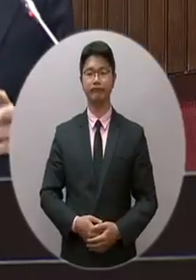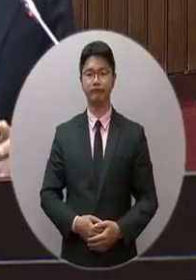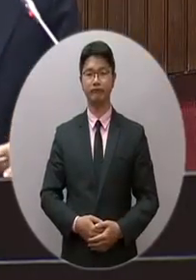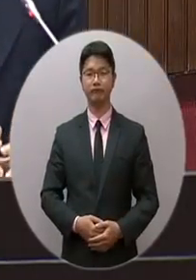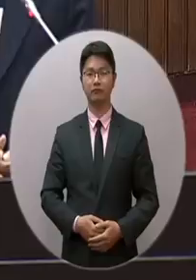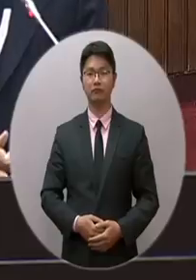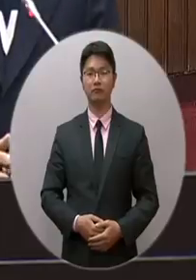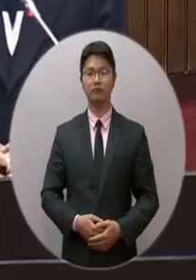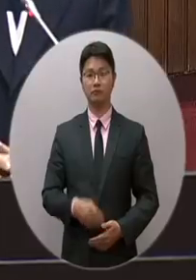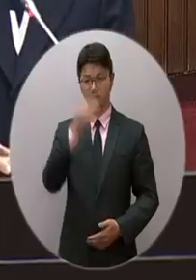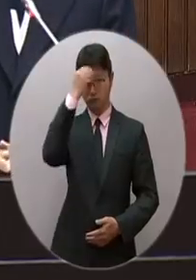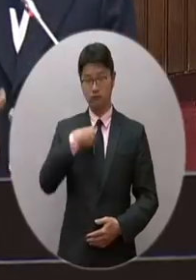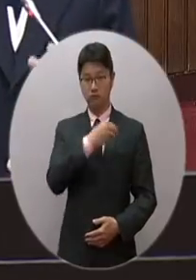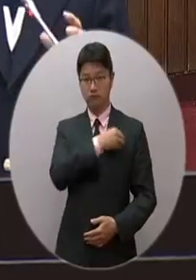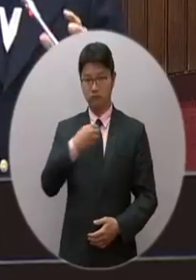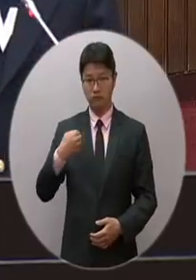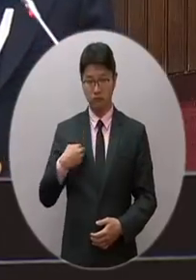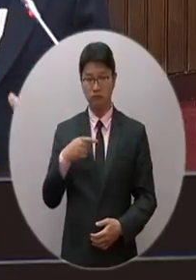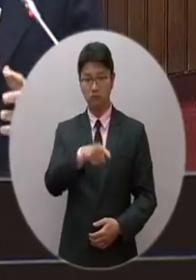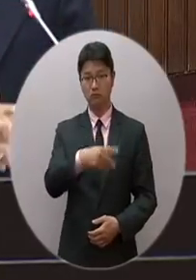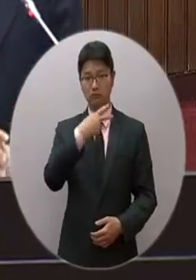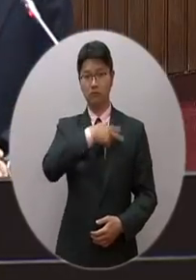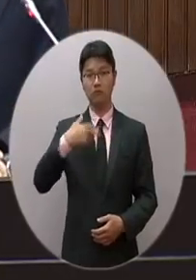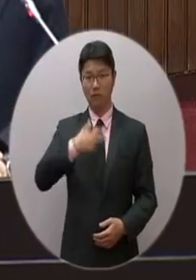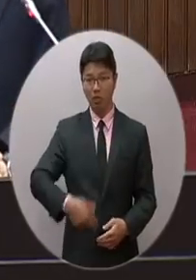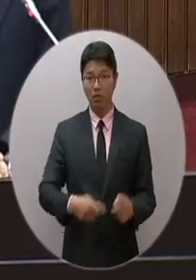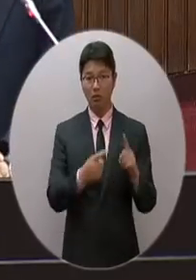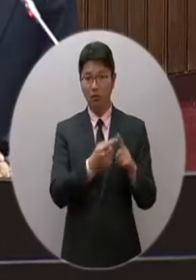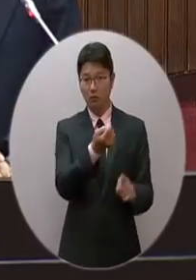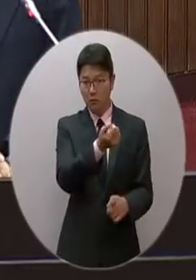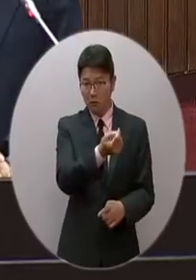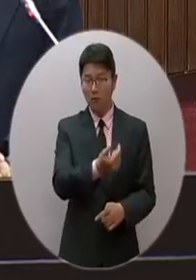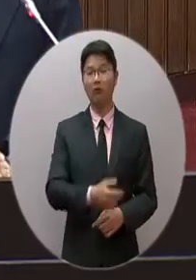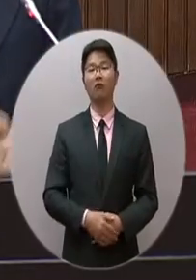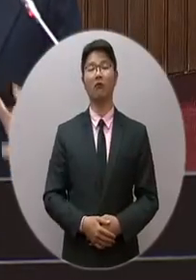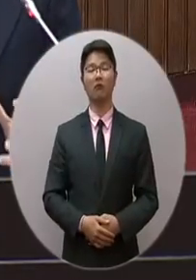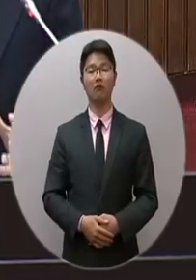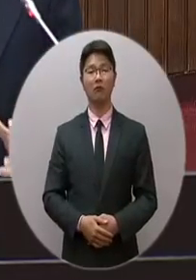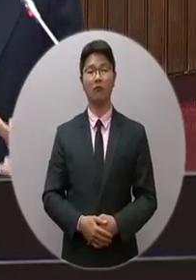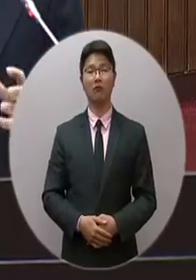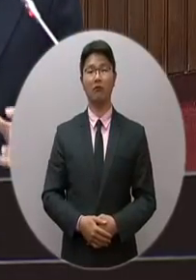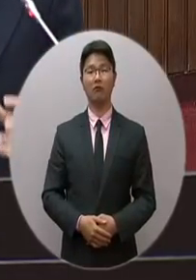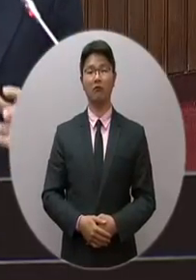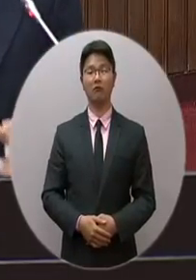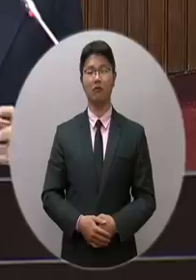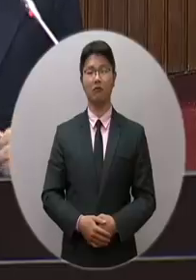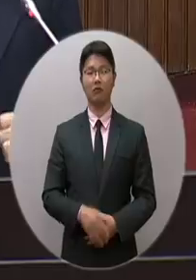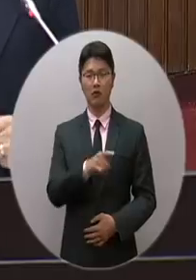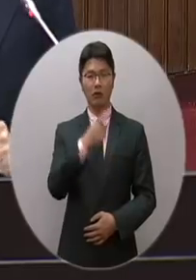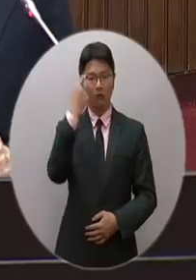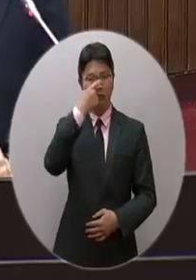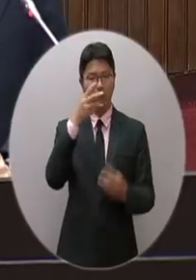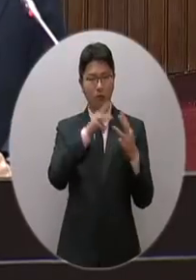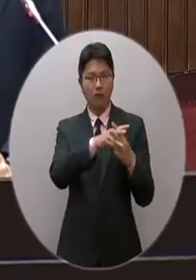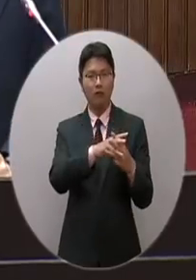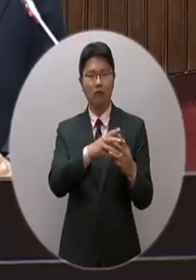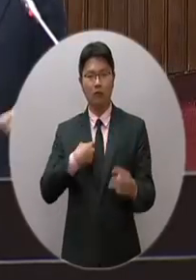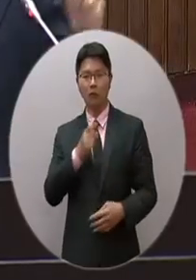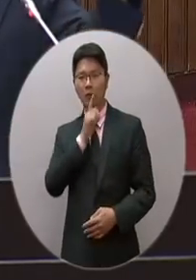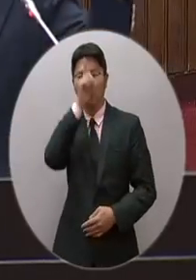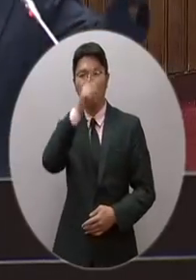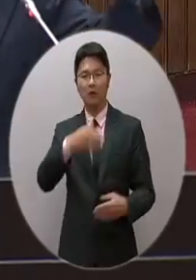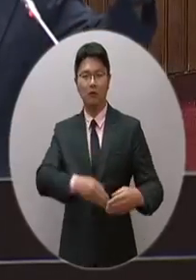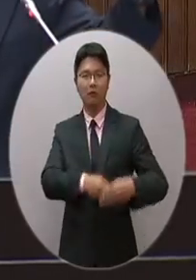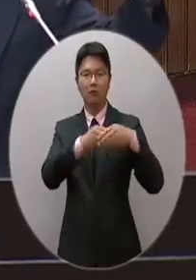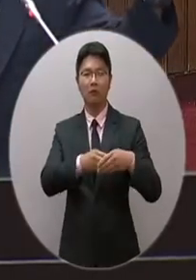主教虽然梵蒂冈人没很多，可是它是欧洲唯一跟我们有邦交国的，